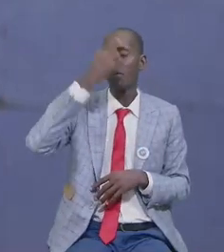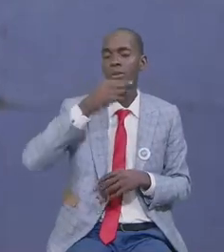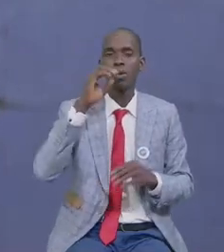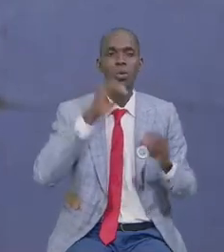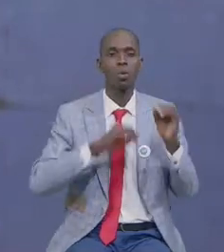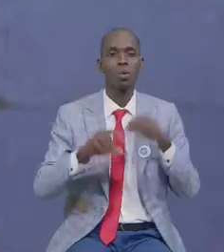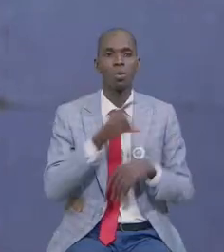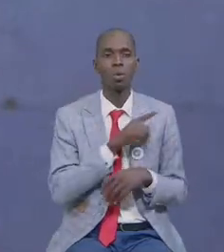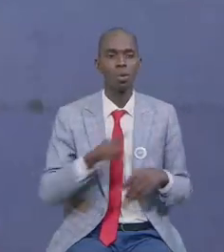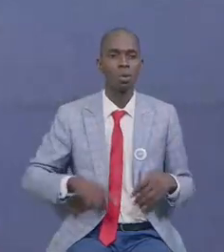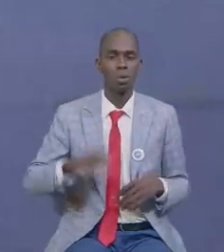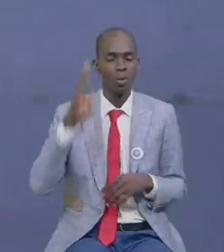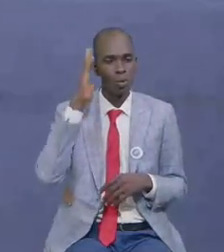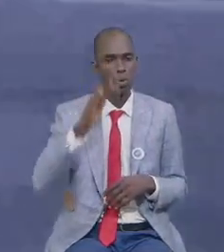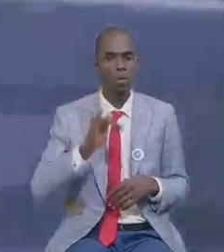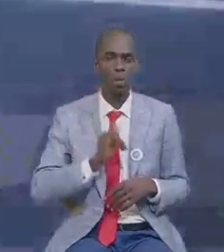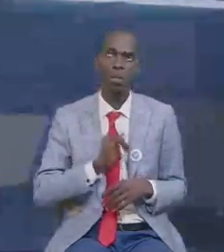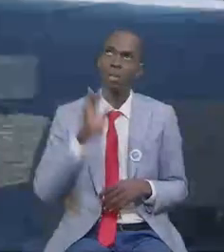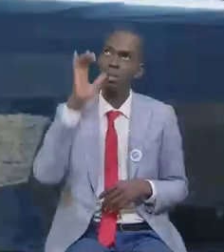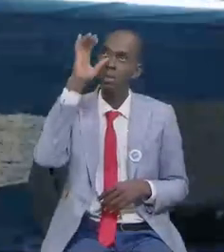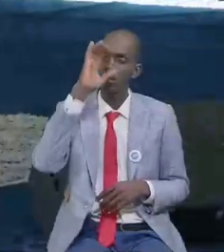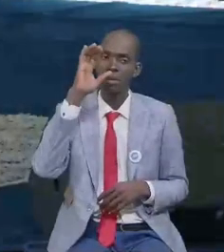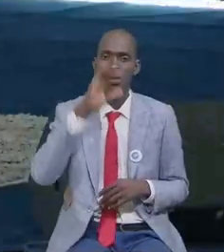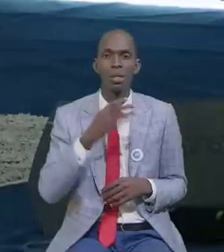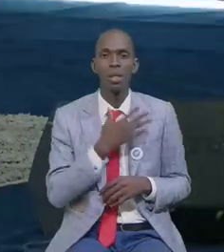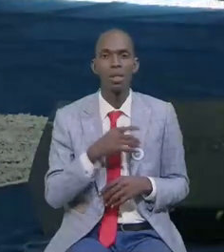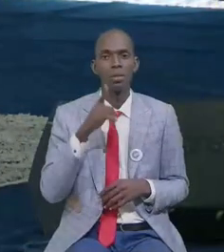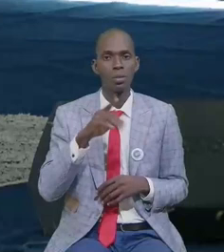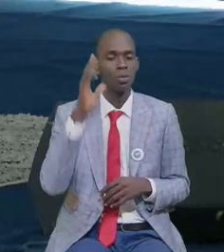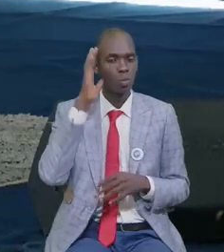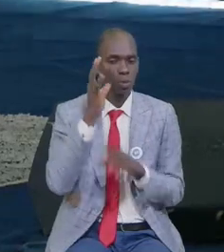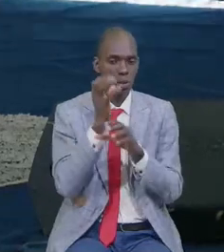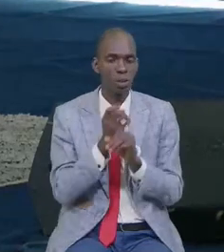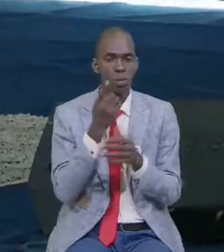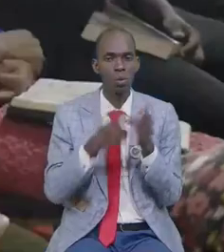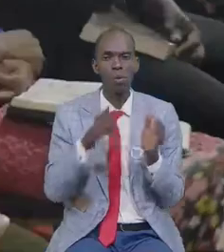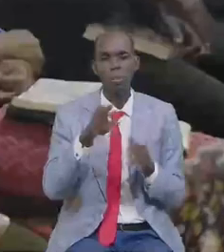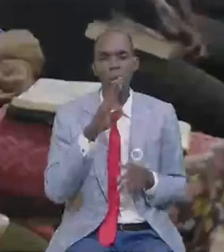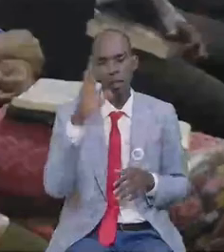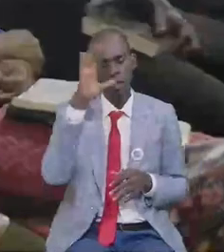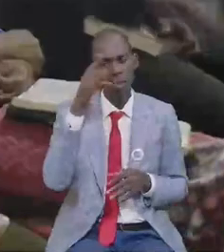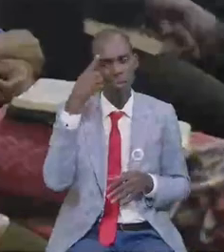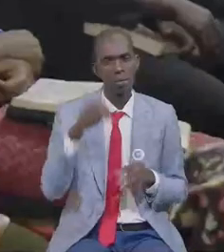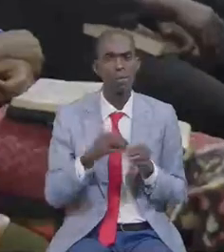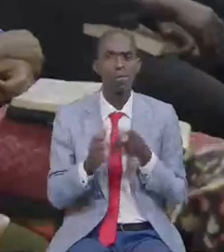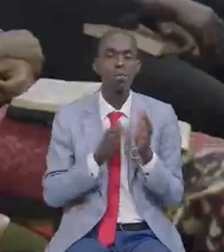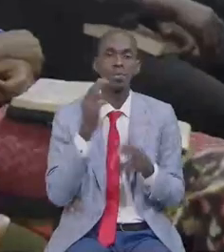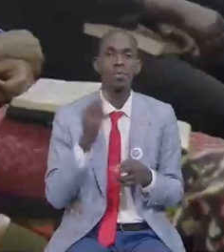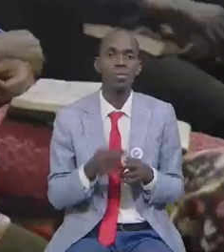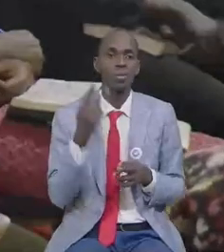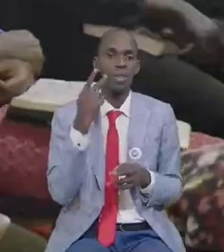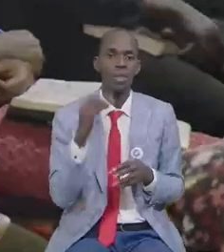je cherche ta face, ô Éternel, et tu auras ce que tu cherches.